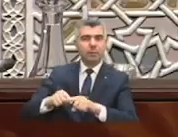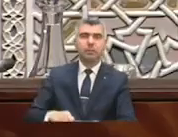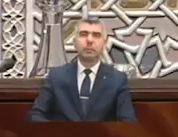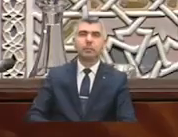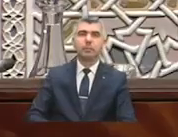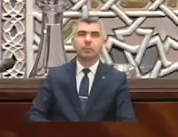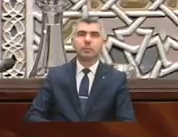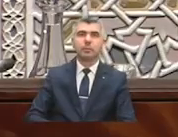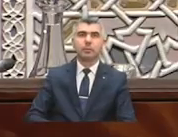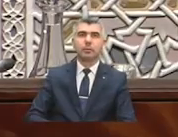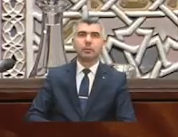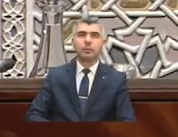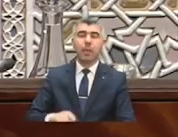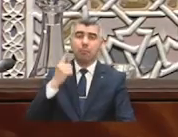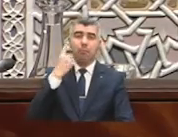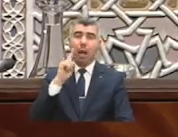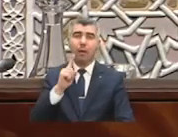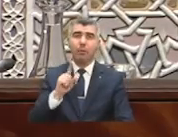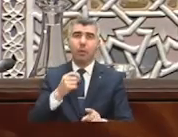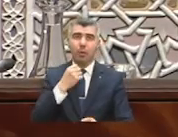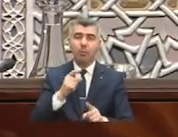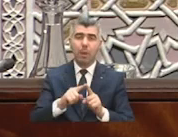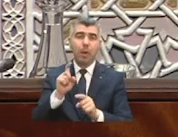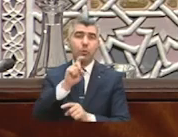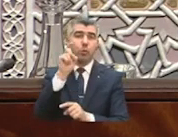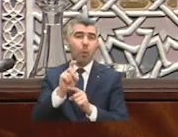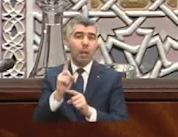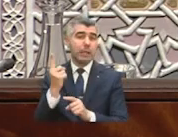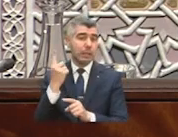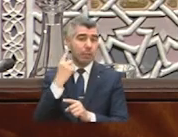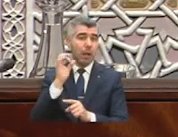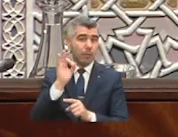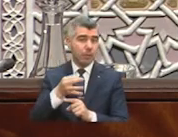ما عرفتش السيد الوزير واش تمكنتوا تسمعوا السؤال.